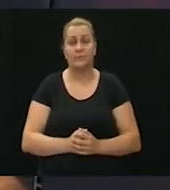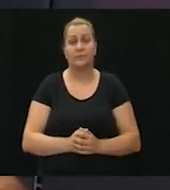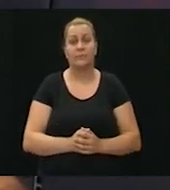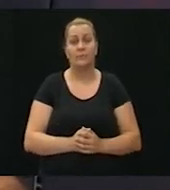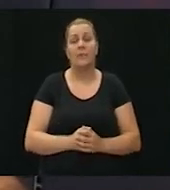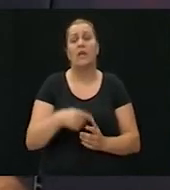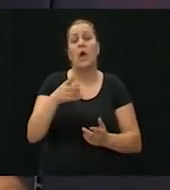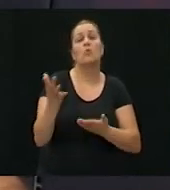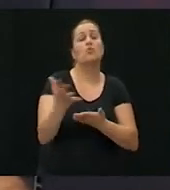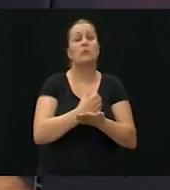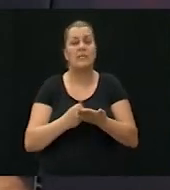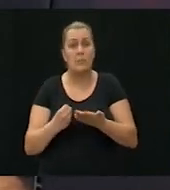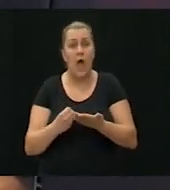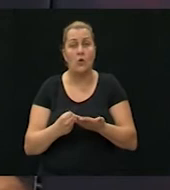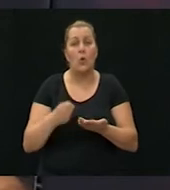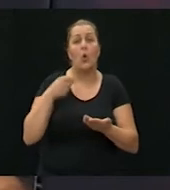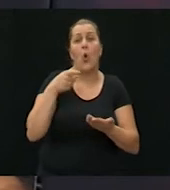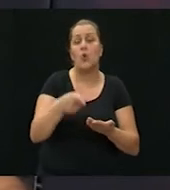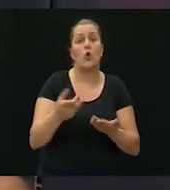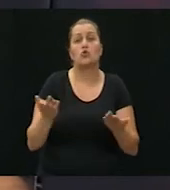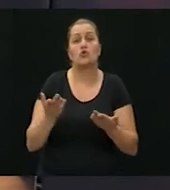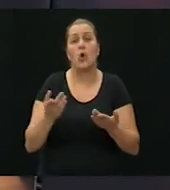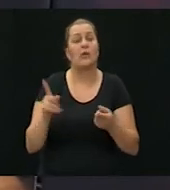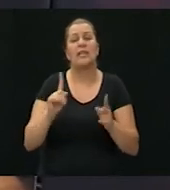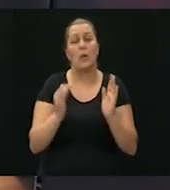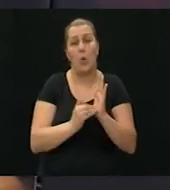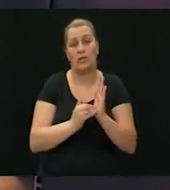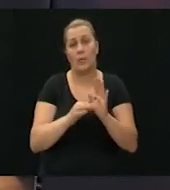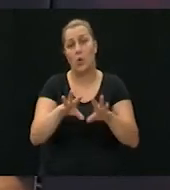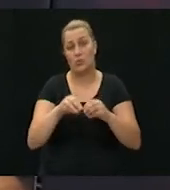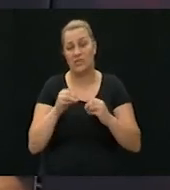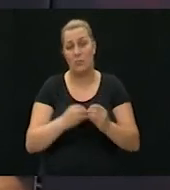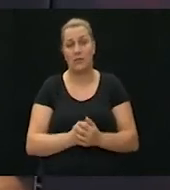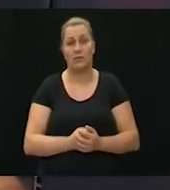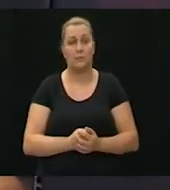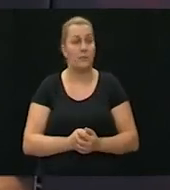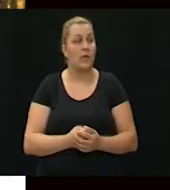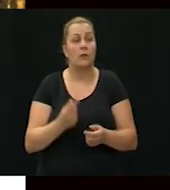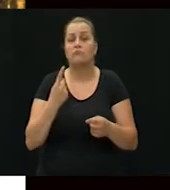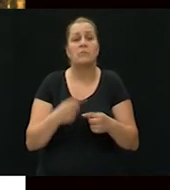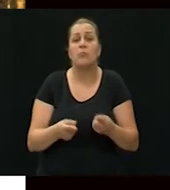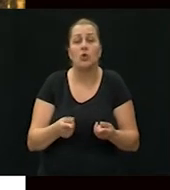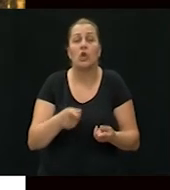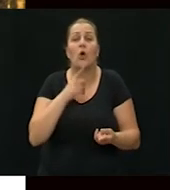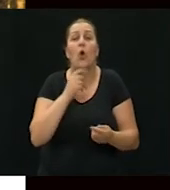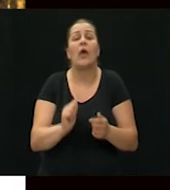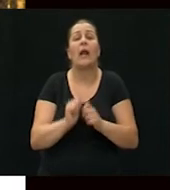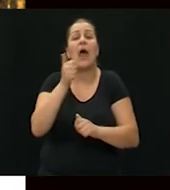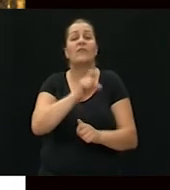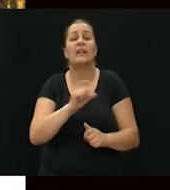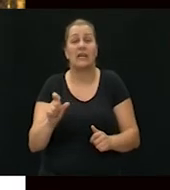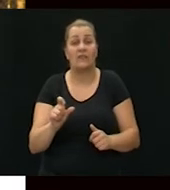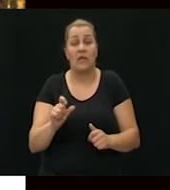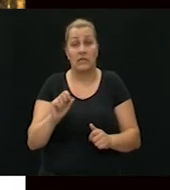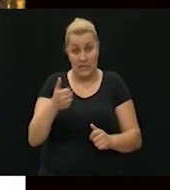a to je da uzimaju ono što zbilja nije potrebno uzimati. Dube, čemu je to tako? Ko je glavni krivac? Imaju li možda